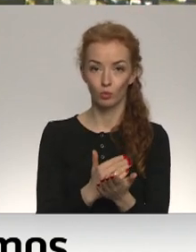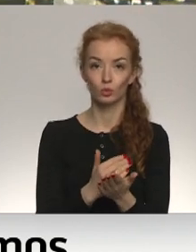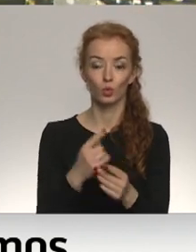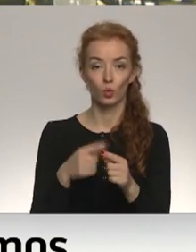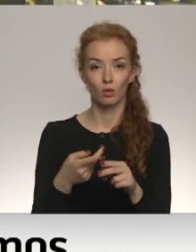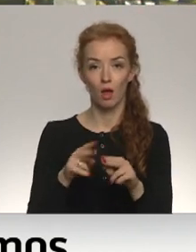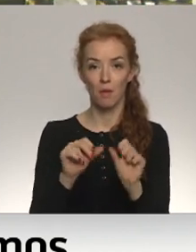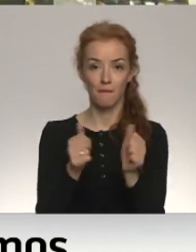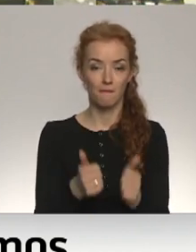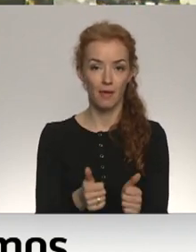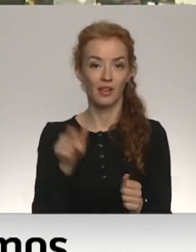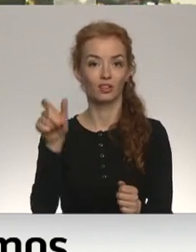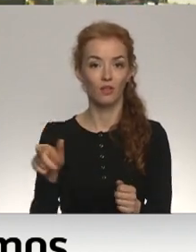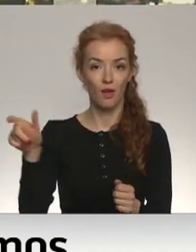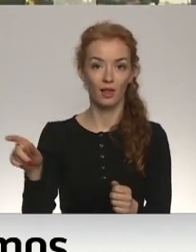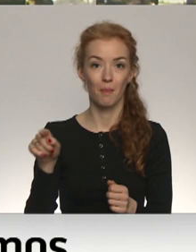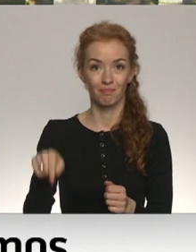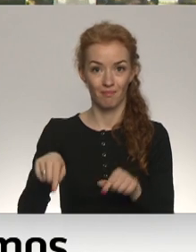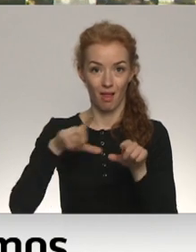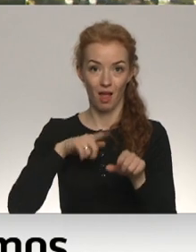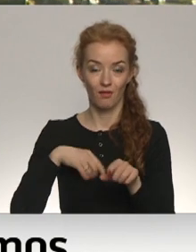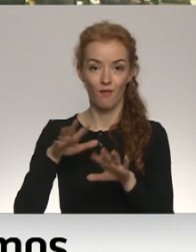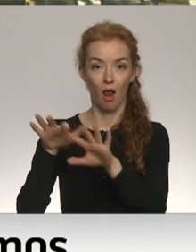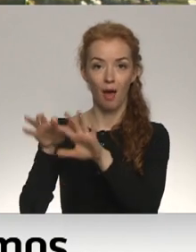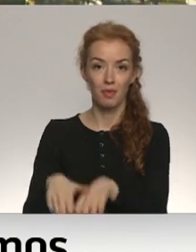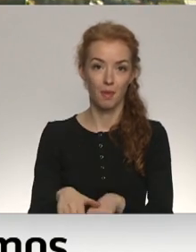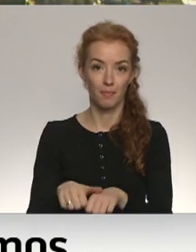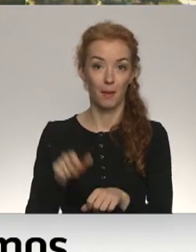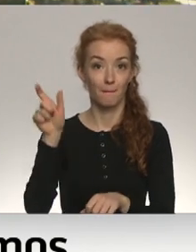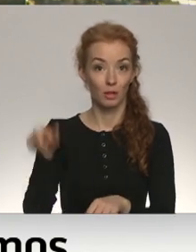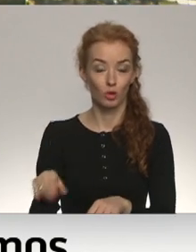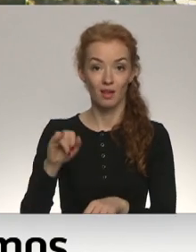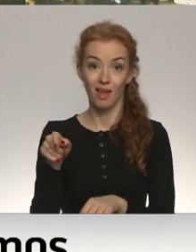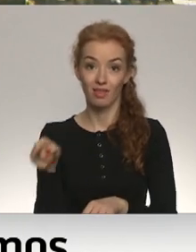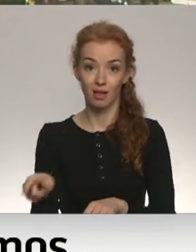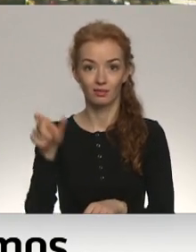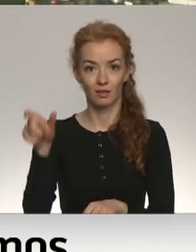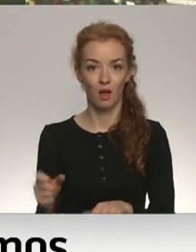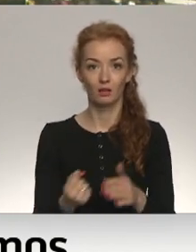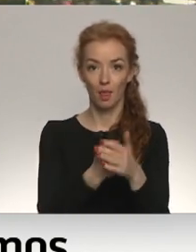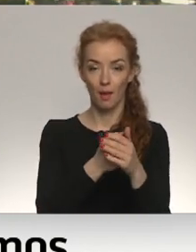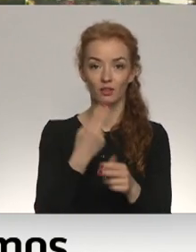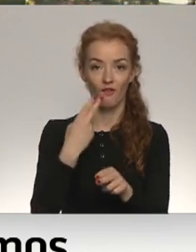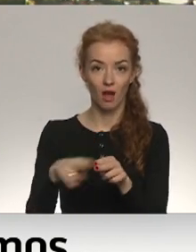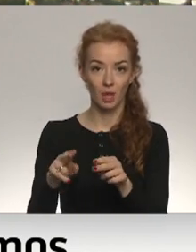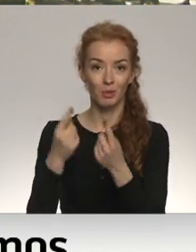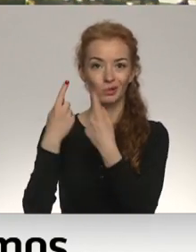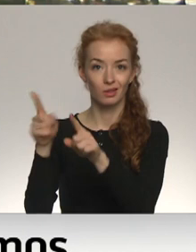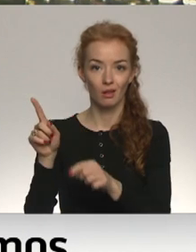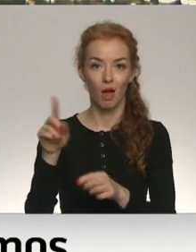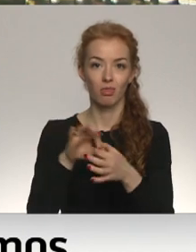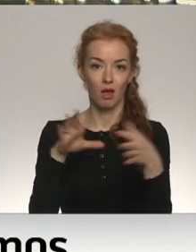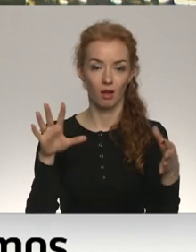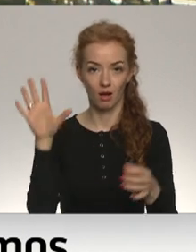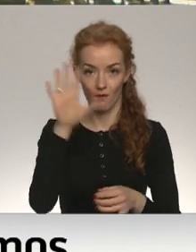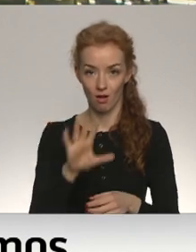kādā veidā cilvēkiem ir iespējams atņemt Latvijas pilsonību, ja persona atbalsta vārdarbību citā neatkarīgā valstī. Par to